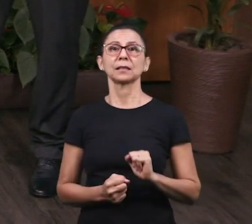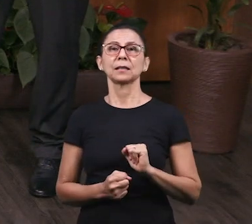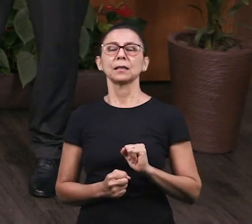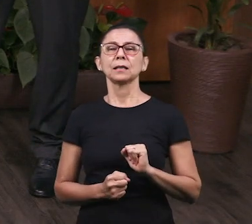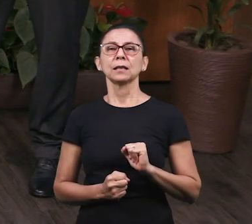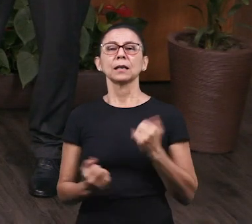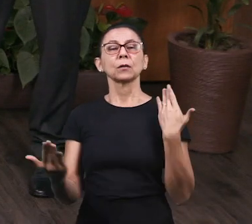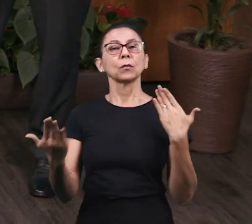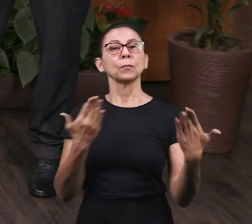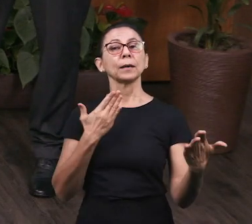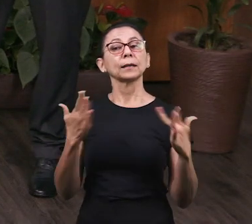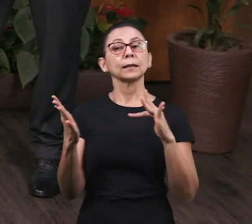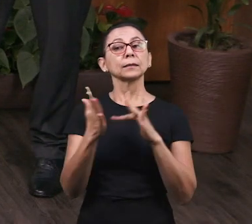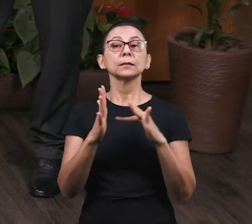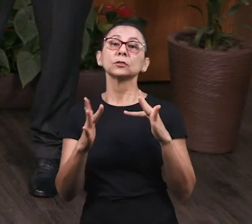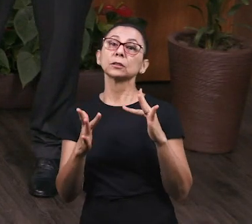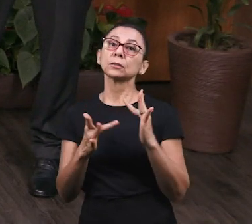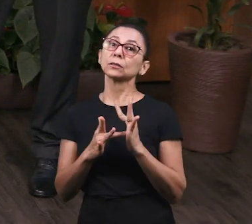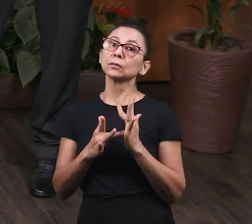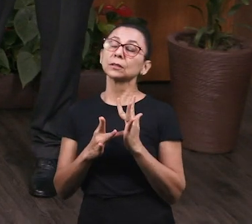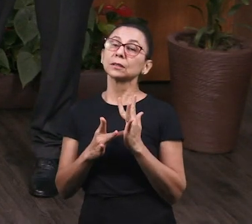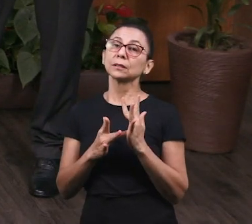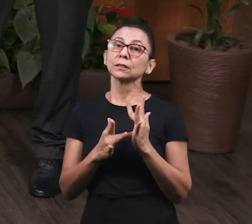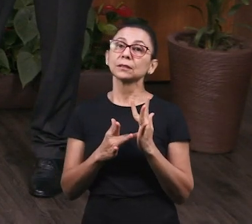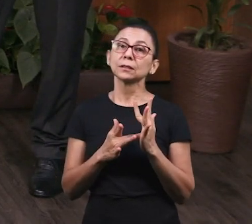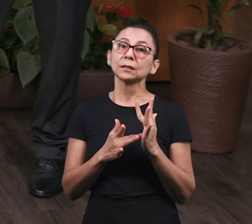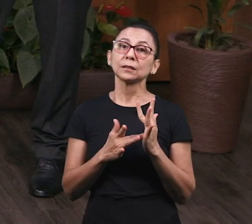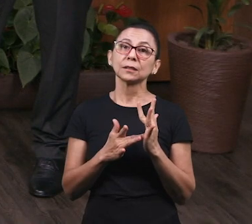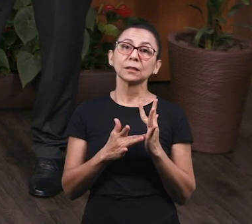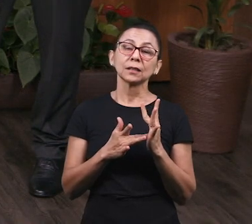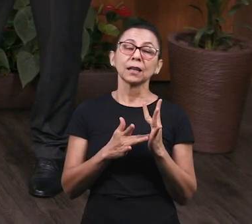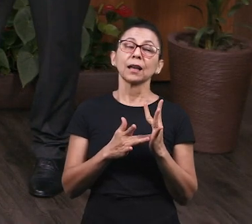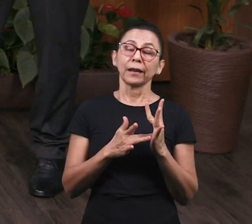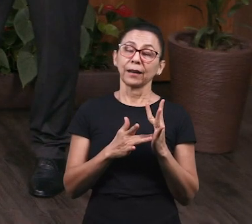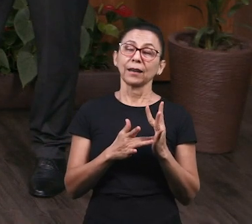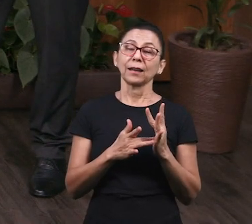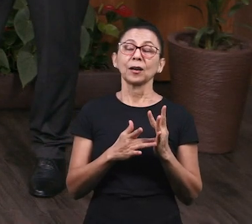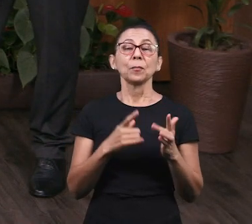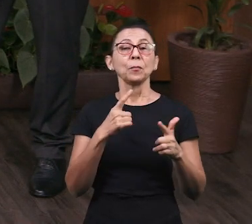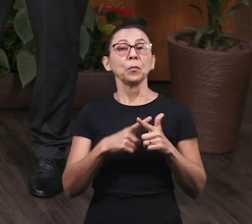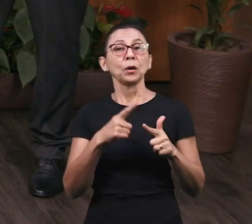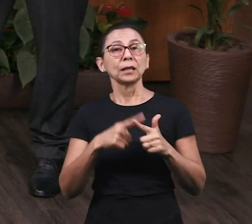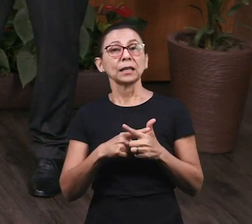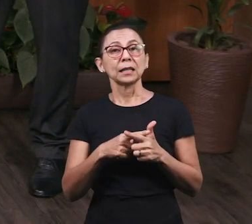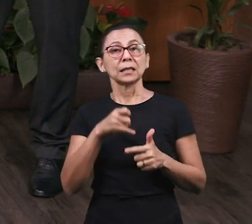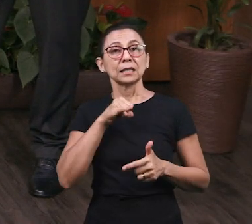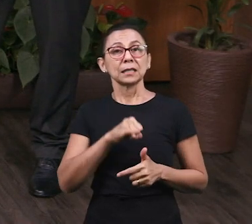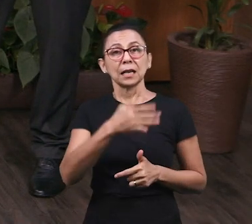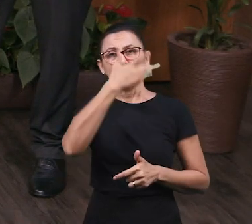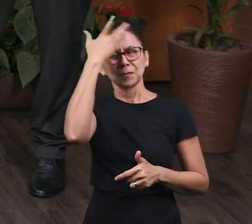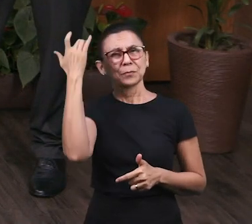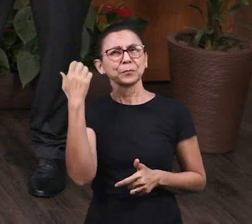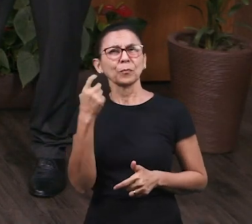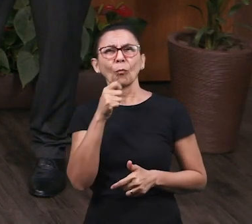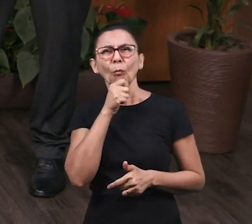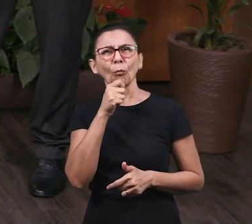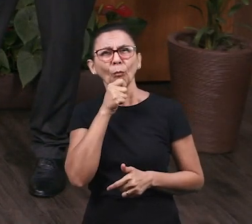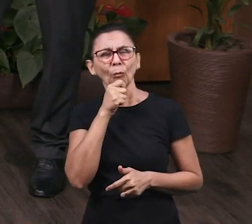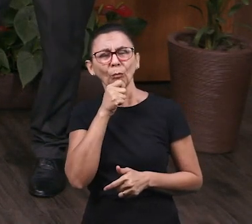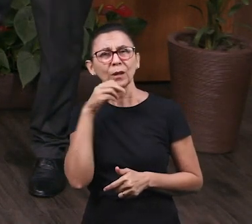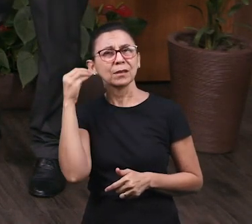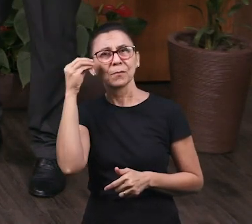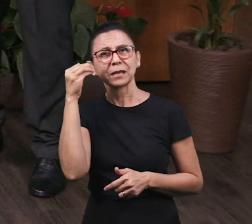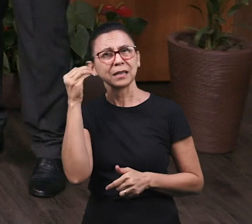la manière comme l'homme du monde le voit. L'homme, sans l'expérience avec le Seigneur Jésus,